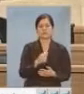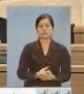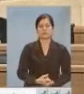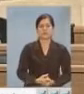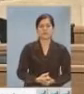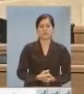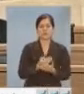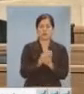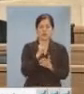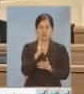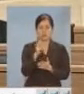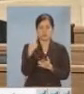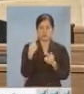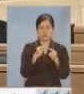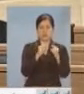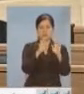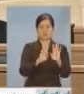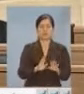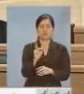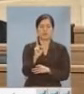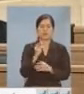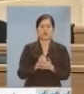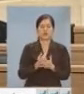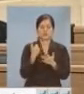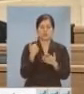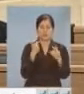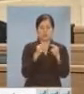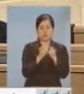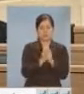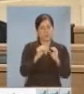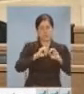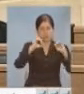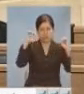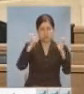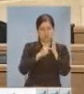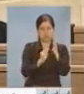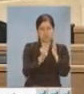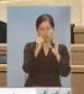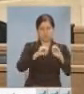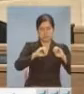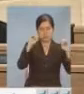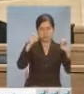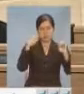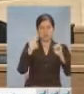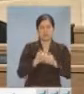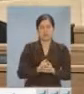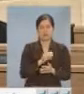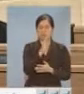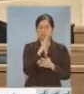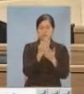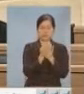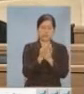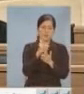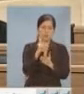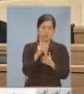เป็นการกู้ในลักษณะที่สร้างประวัติศาสตร์ที่สภาแห่งนี้นะครับสร้างประวัติศาสตร์ถ้ากู้ไปแล้ว